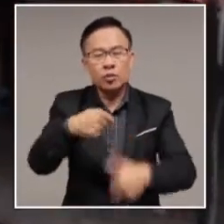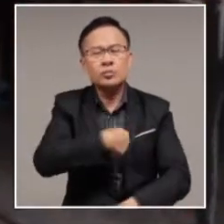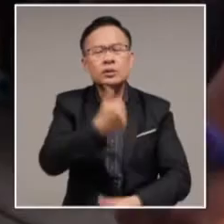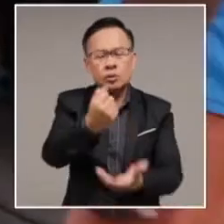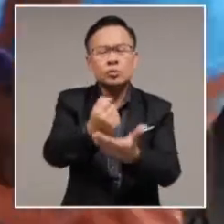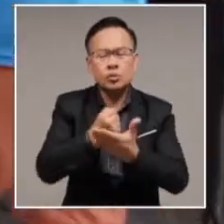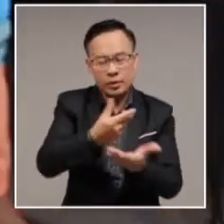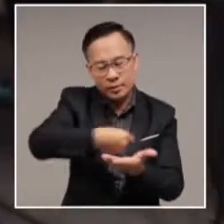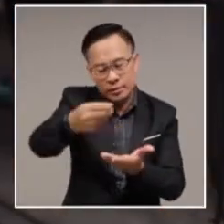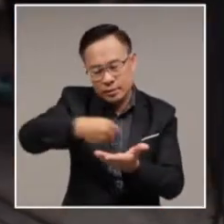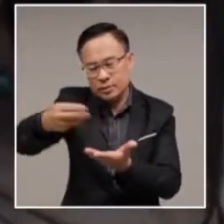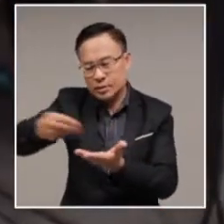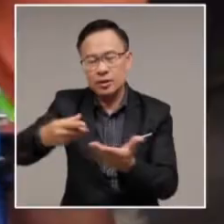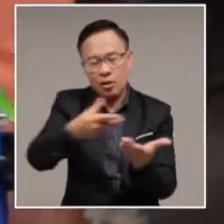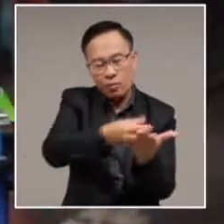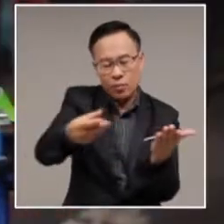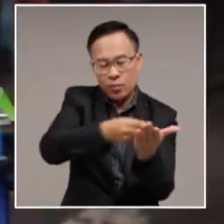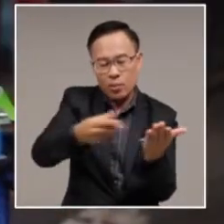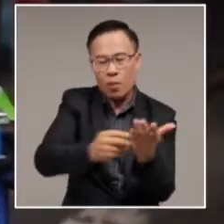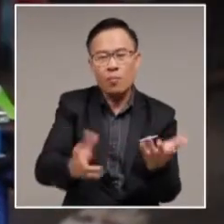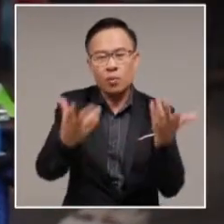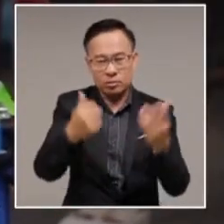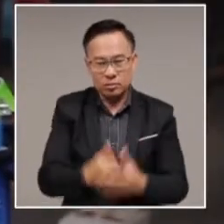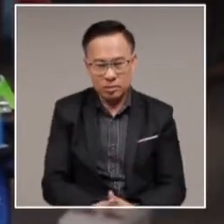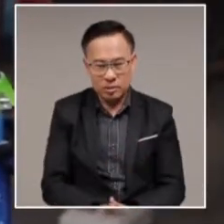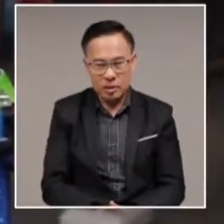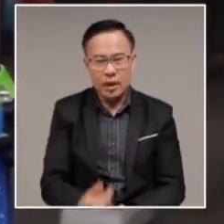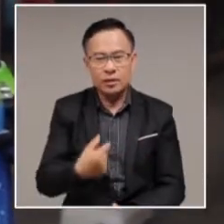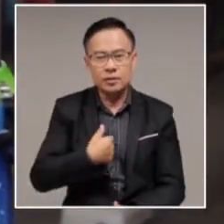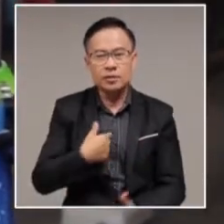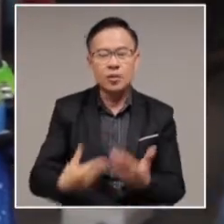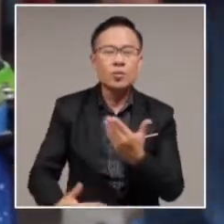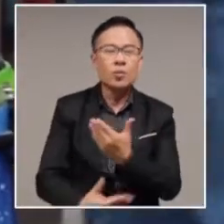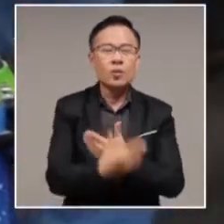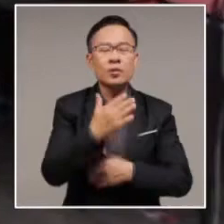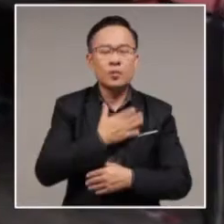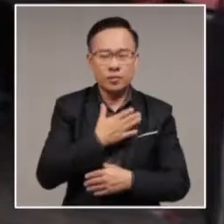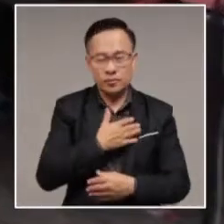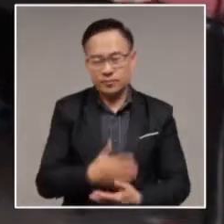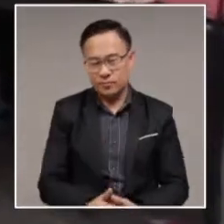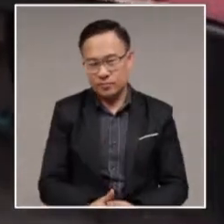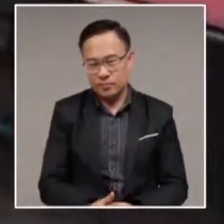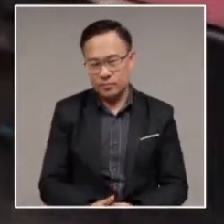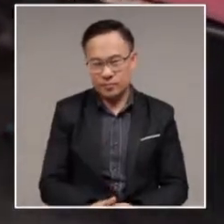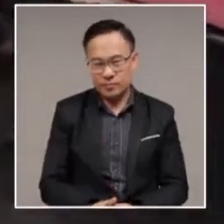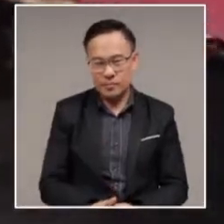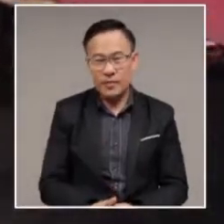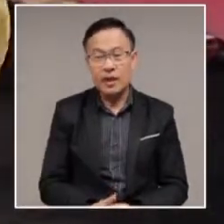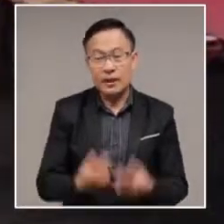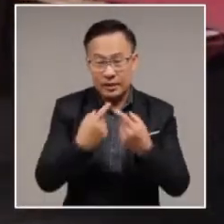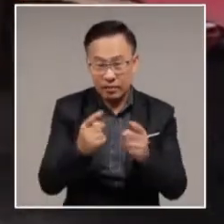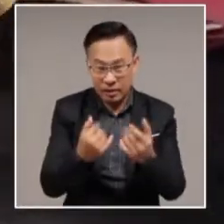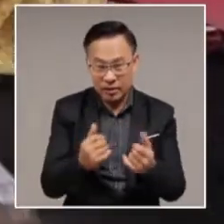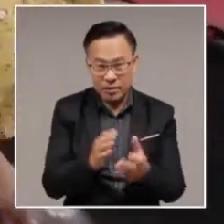ากกว่าค่ะก็คือถ้าเรามองในแง่ดีแล้วก็มันเป็นข้อได้เปรียบค่ะ แต่ทีนี้นะคะคุณผู้ชมคะนี่ก็จะเ